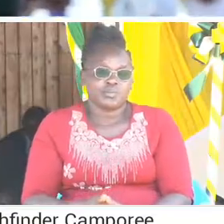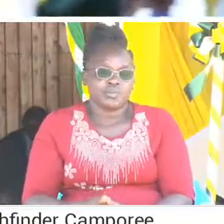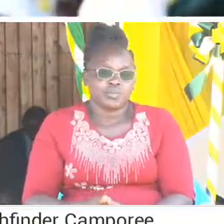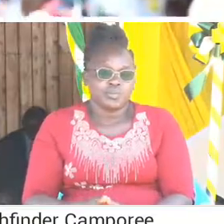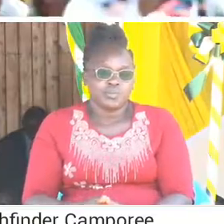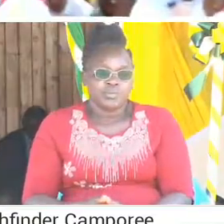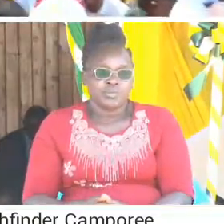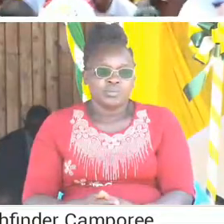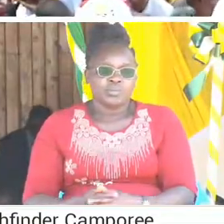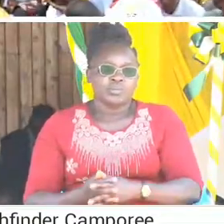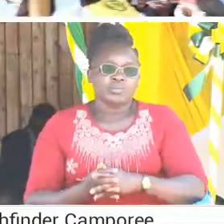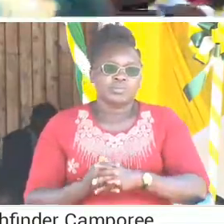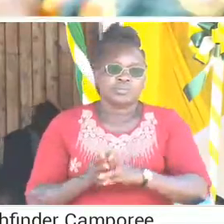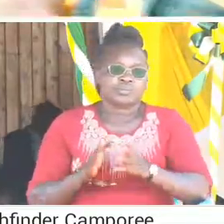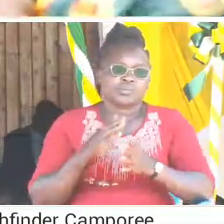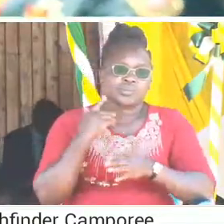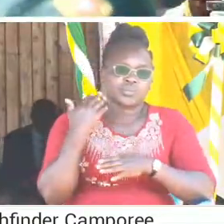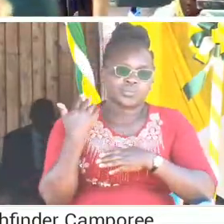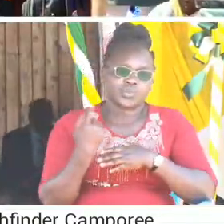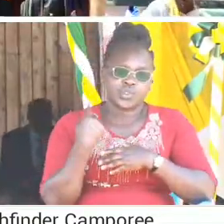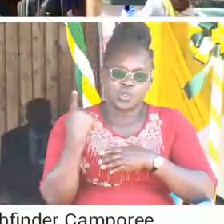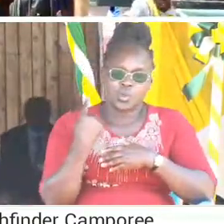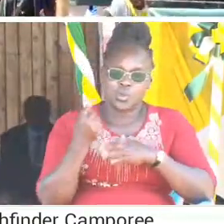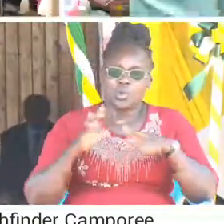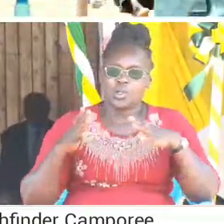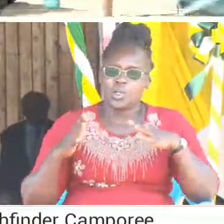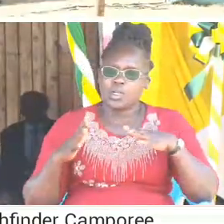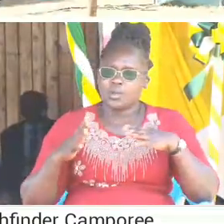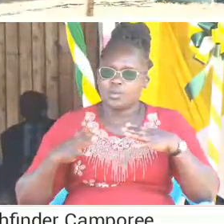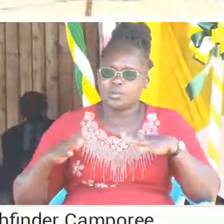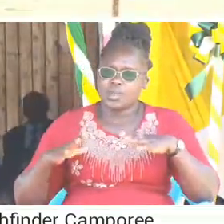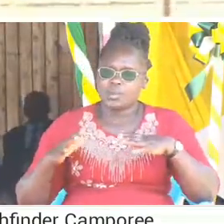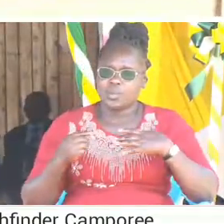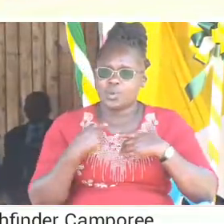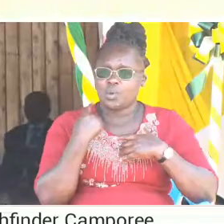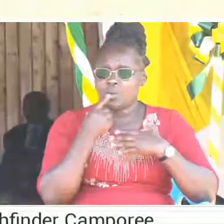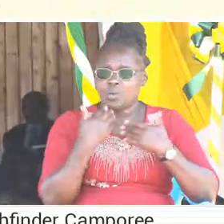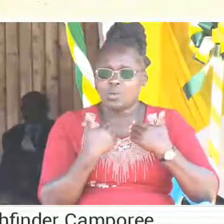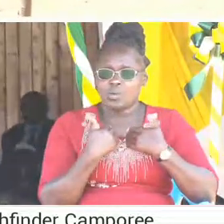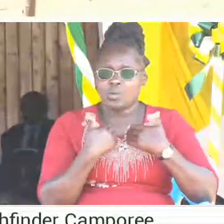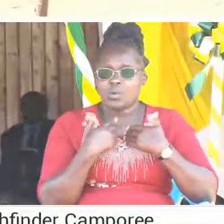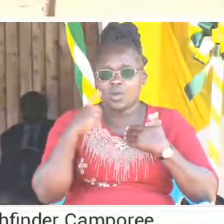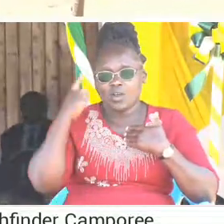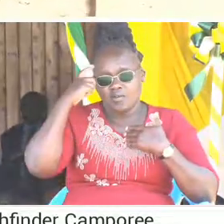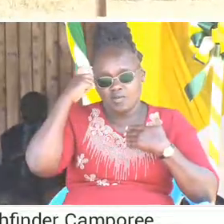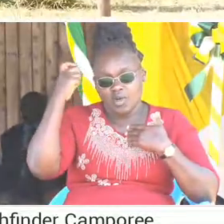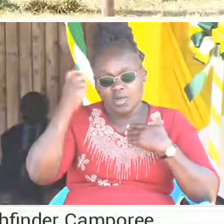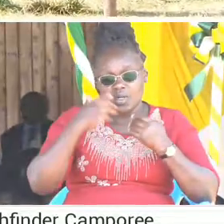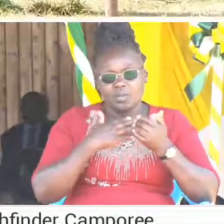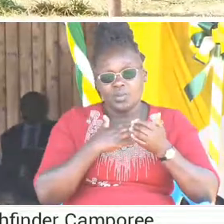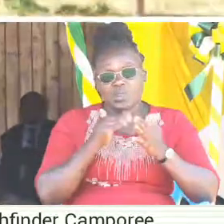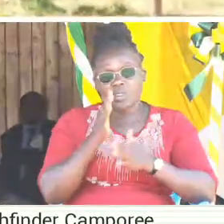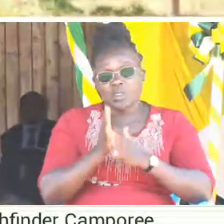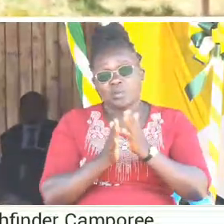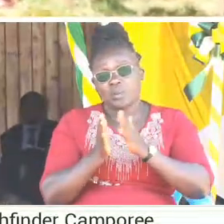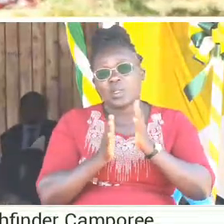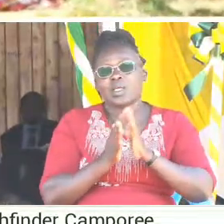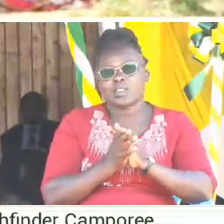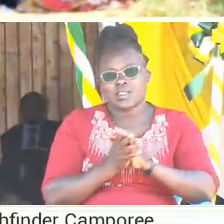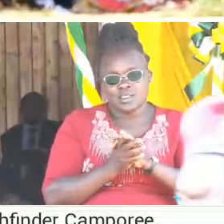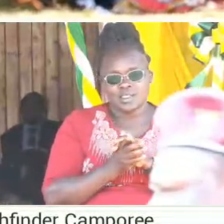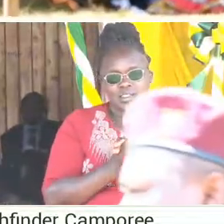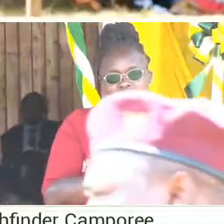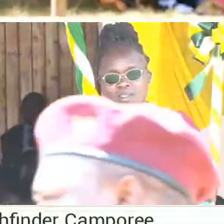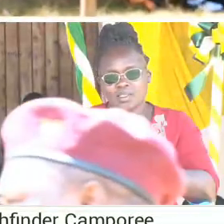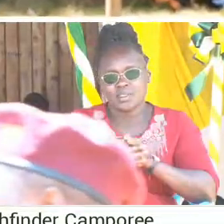Ni watu pekee wenye njozi na mipango ndio wanafikia viwango vya juu vya mafanikio. Yaani kama huna njozi, huna maono, huna